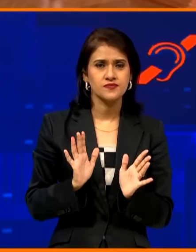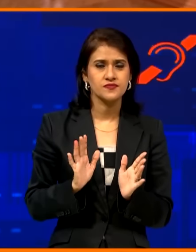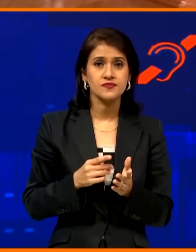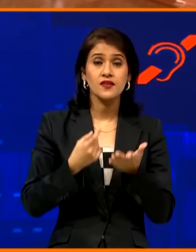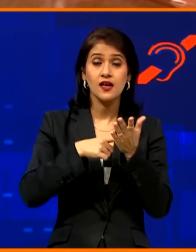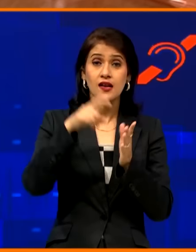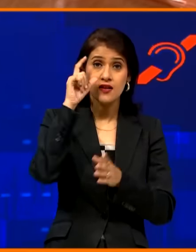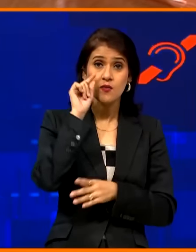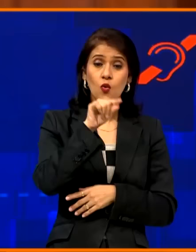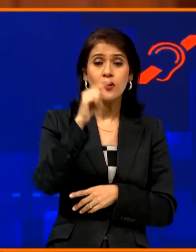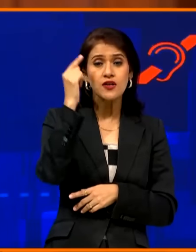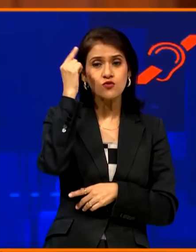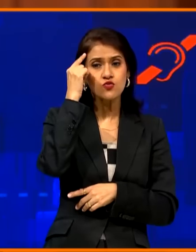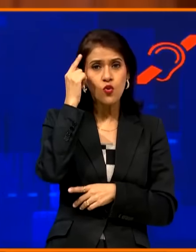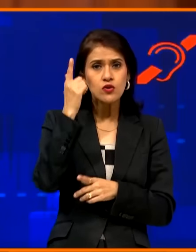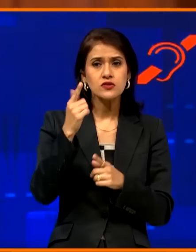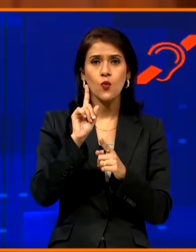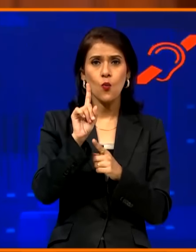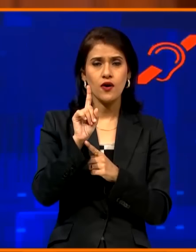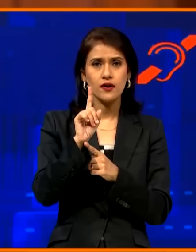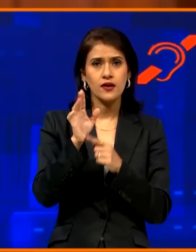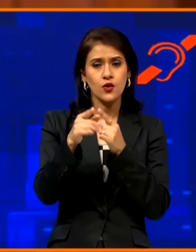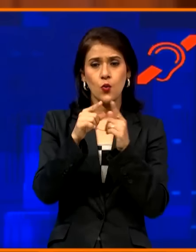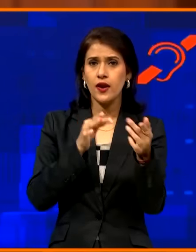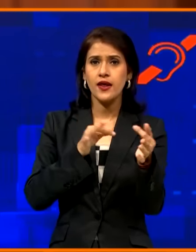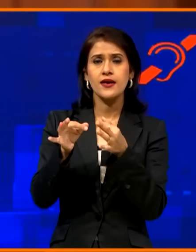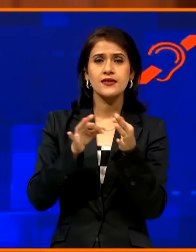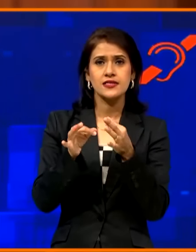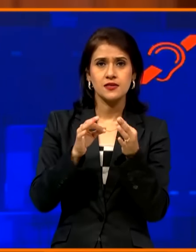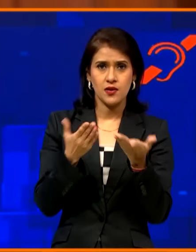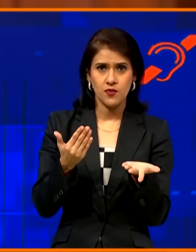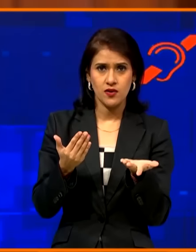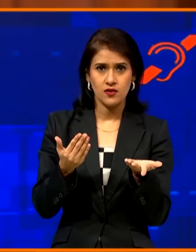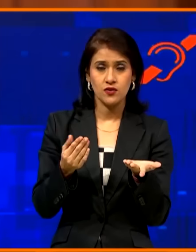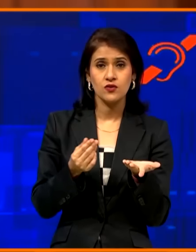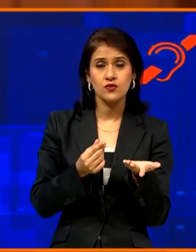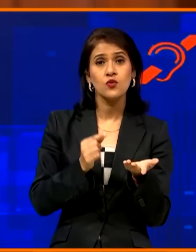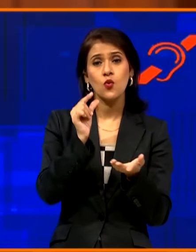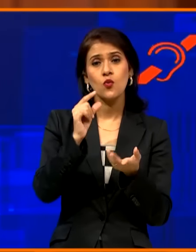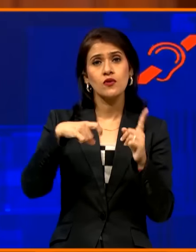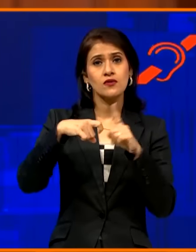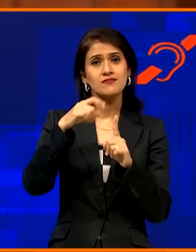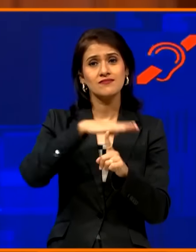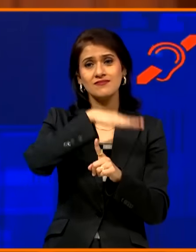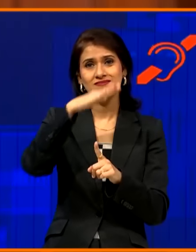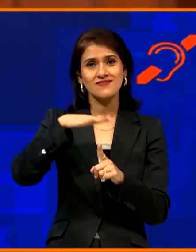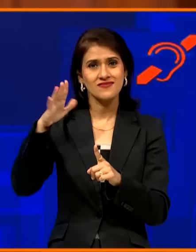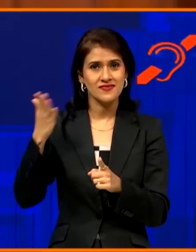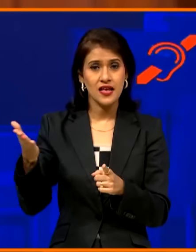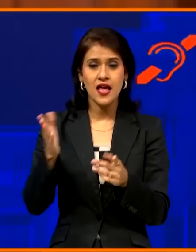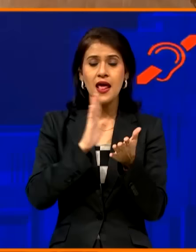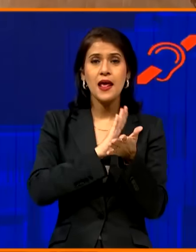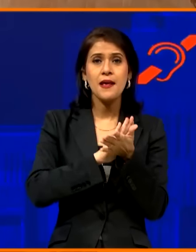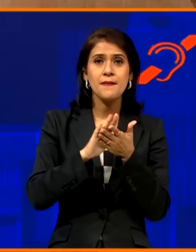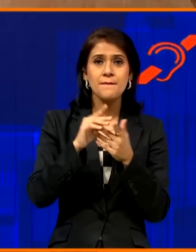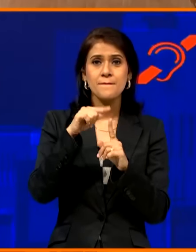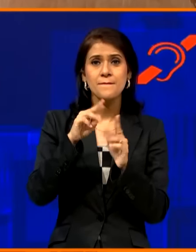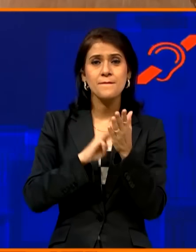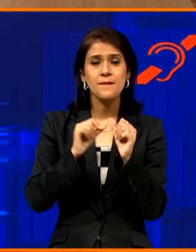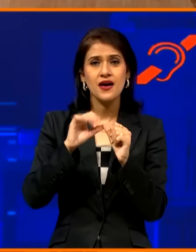एक्सप्लेन कर सकते हैं सोच यह है उत्तराखंड में बहुत सारी ऐसी जगह है हिमाचल का जिक्र हमने किया